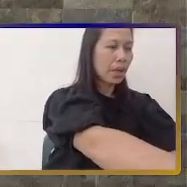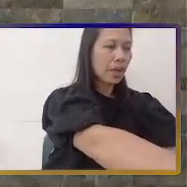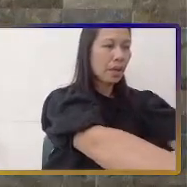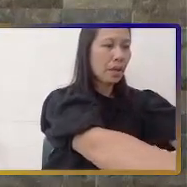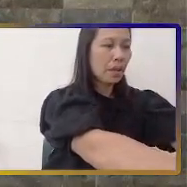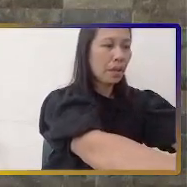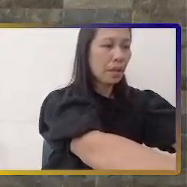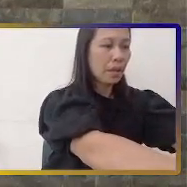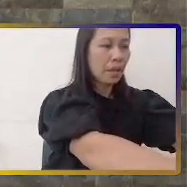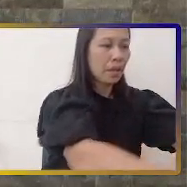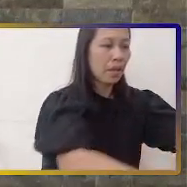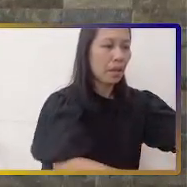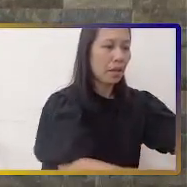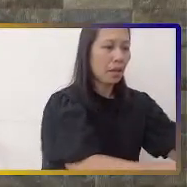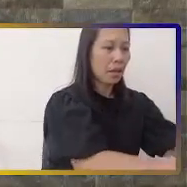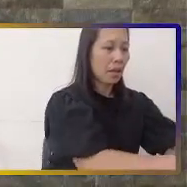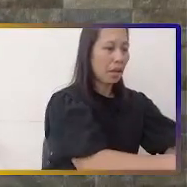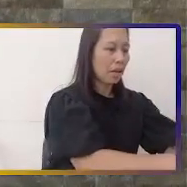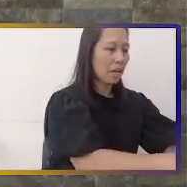allright nagre-relax